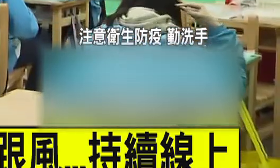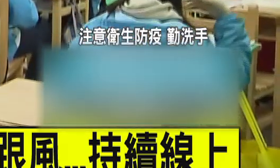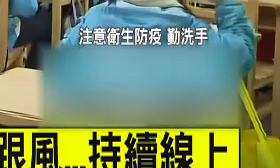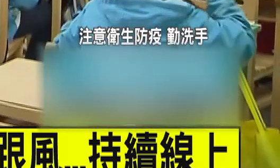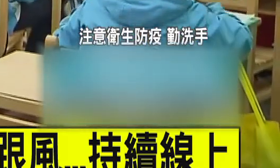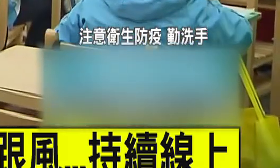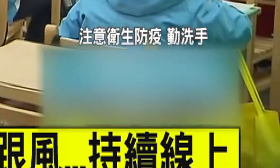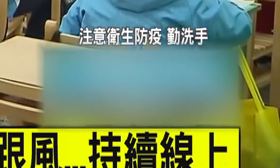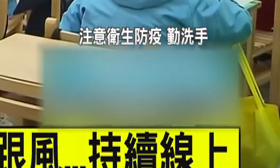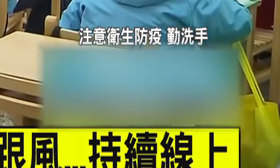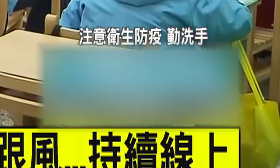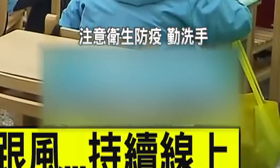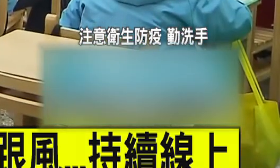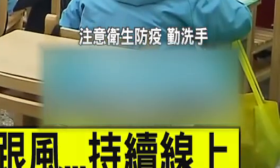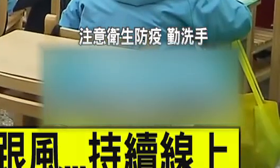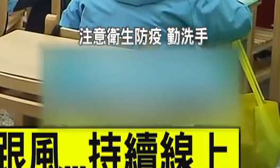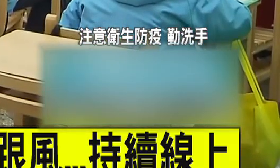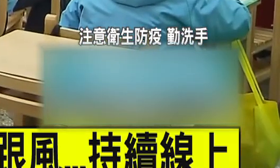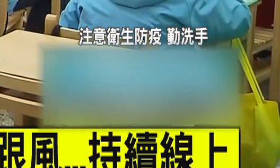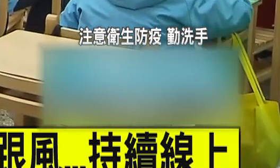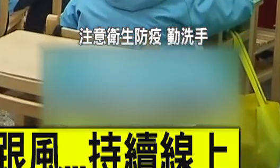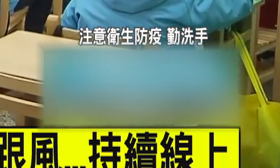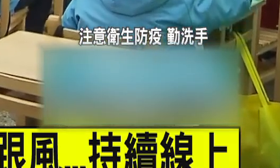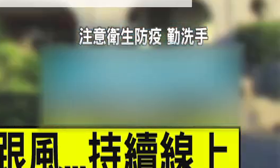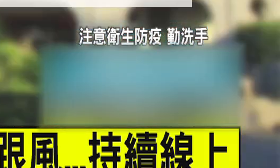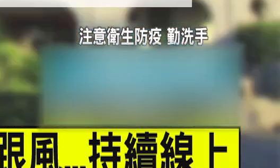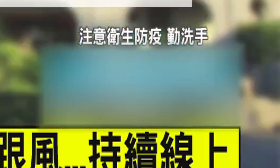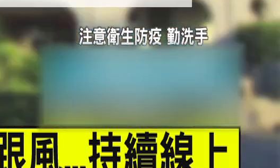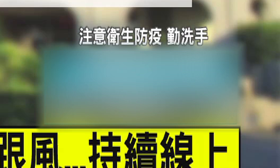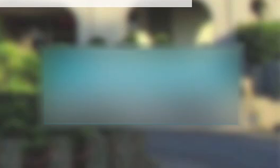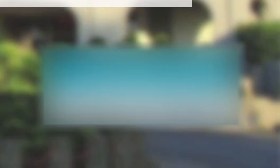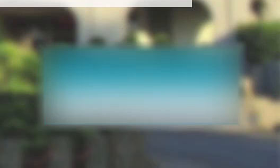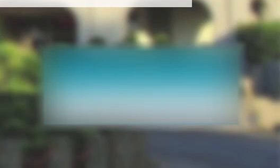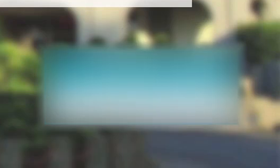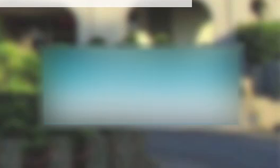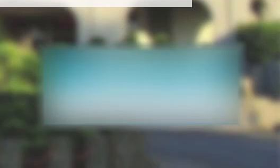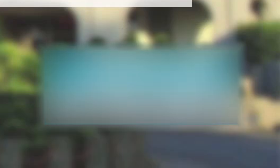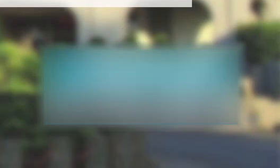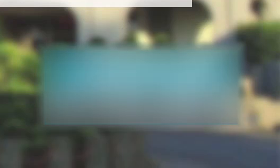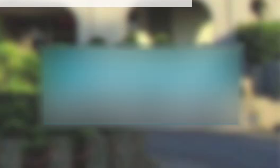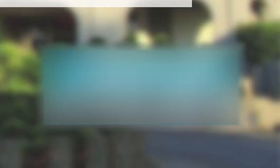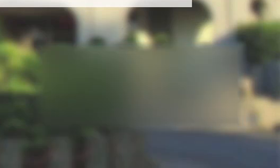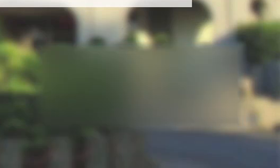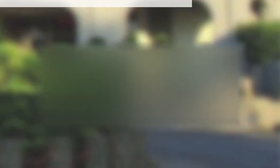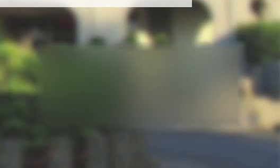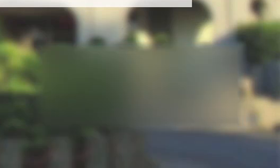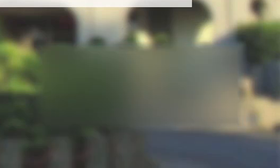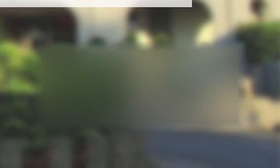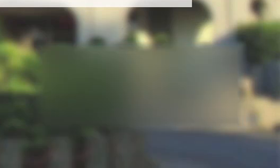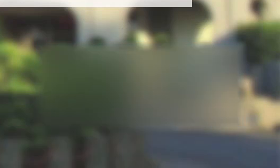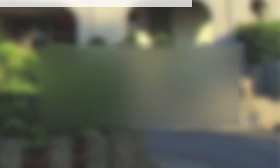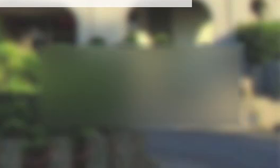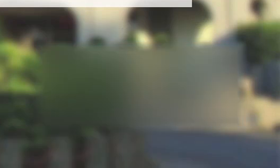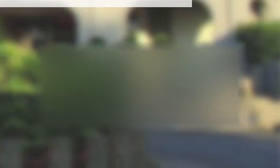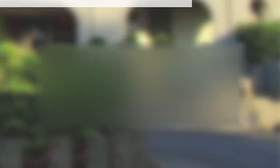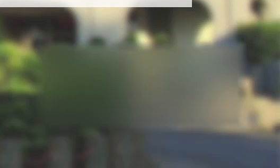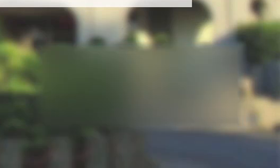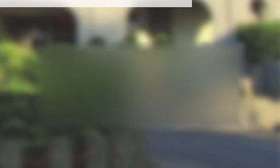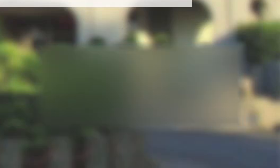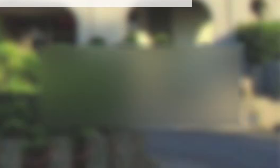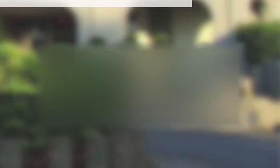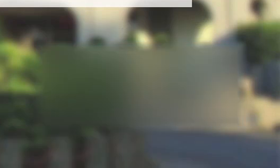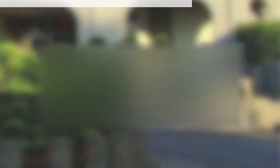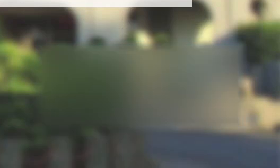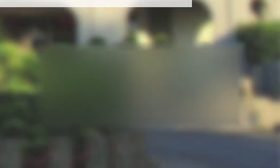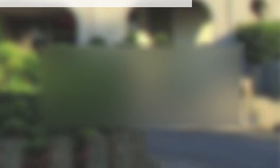决定下周实体上课，但眼看就要成为独行侠，紧急公告高中以下学校暂停实体课程，改成线